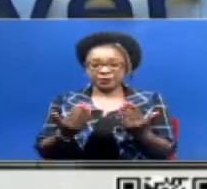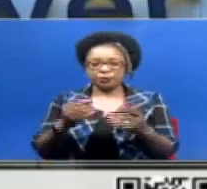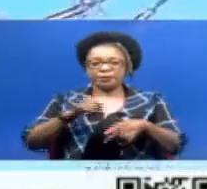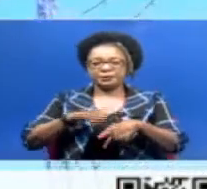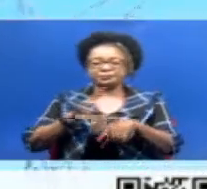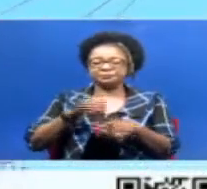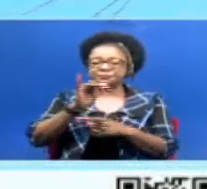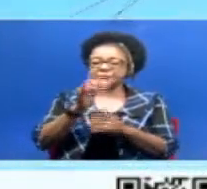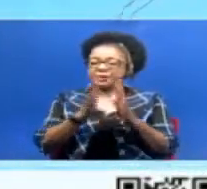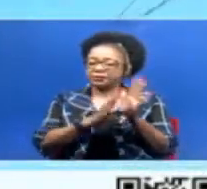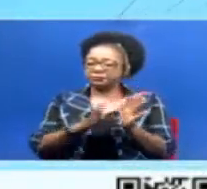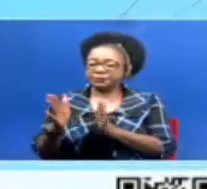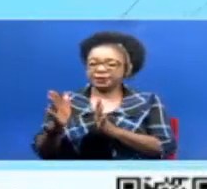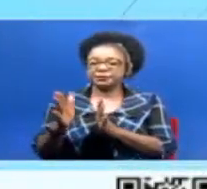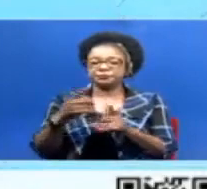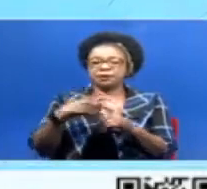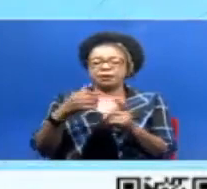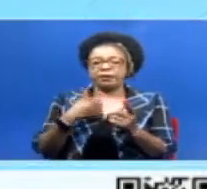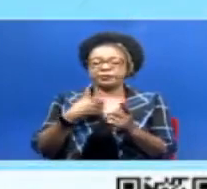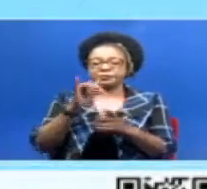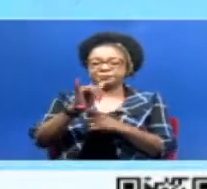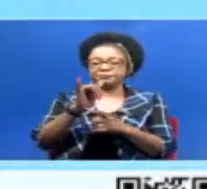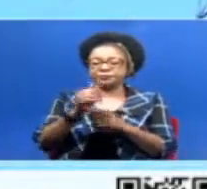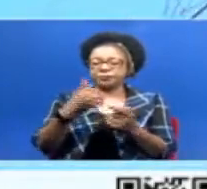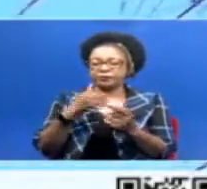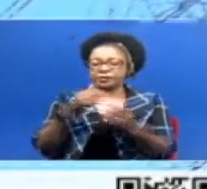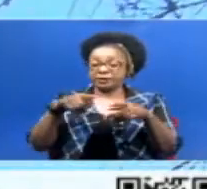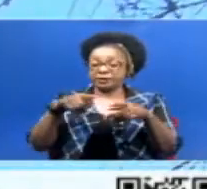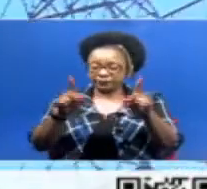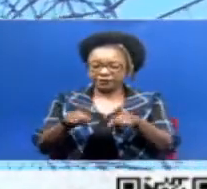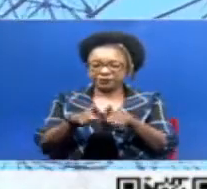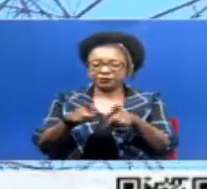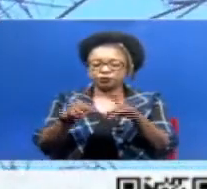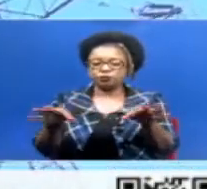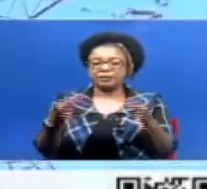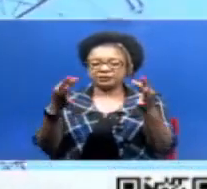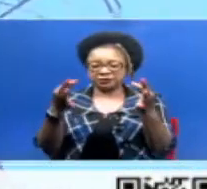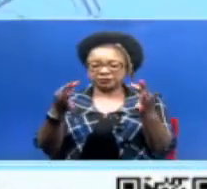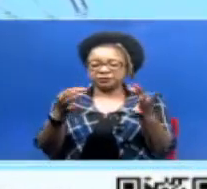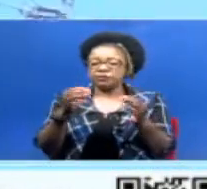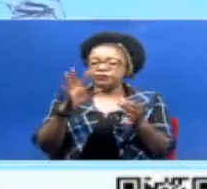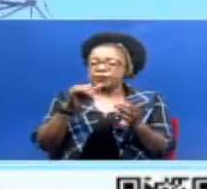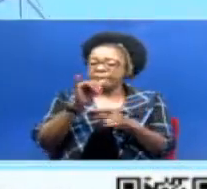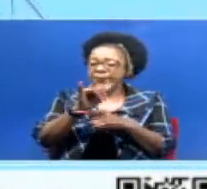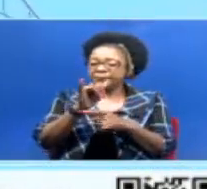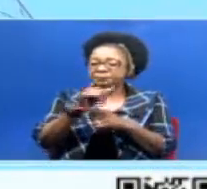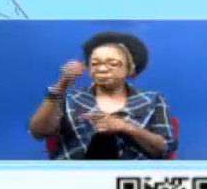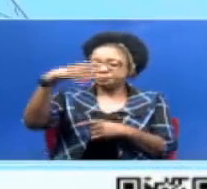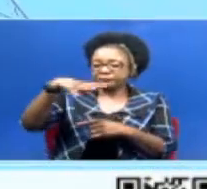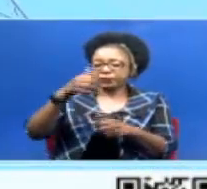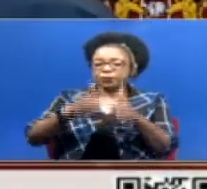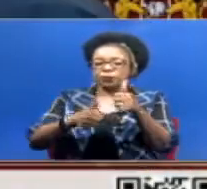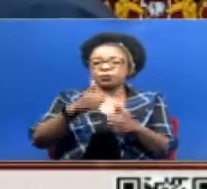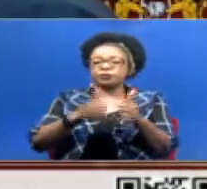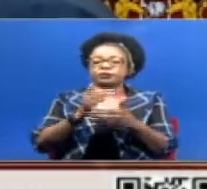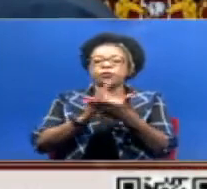imeanza mpango wa kuweka mfumo wa kujikata wenyewe kiotomatiki penye kiwango cha umeme cha kuzidia